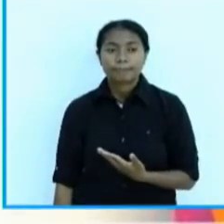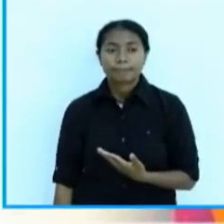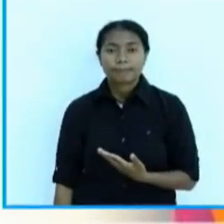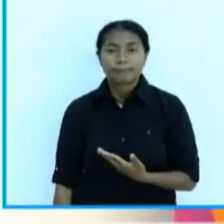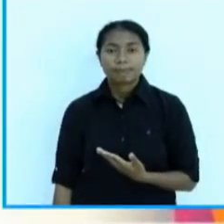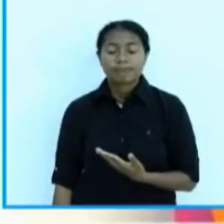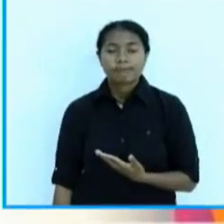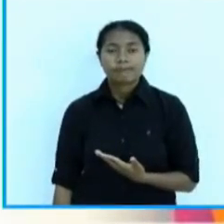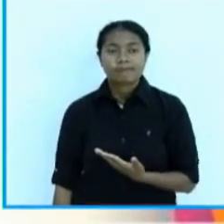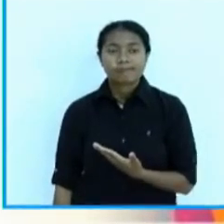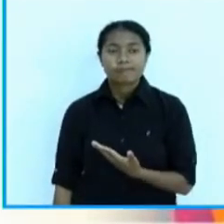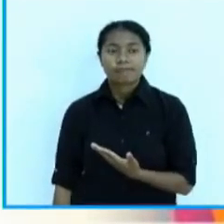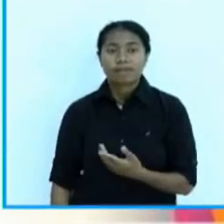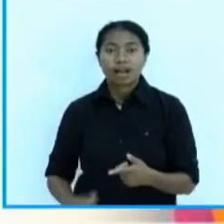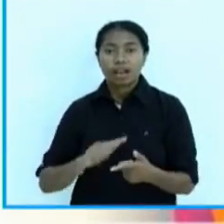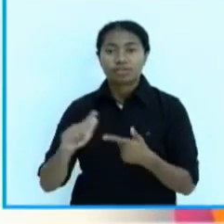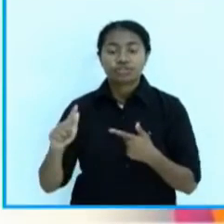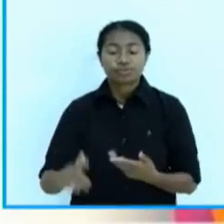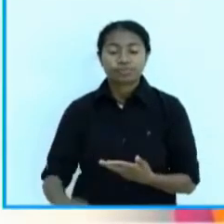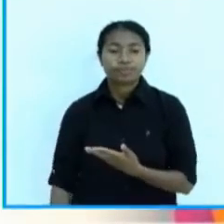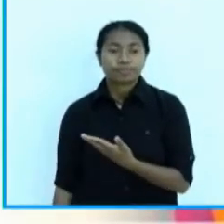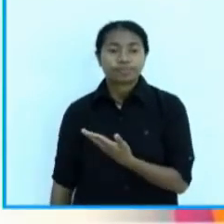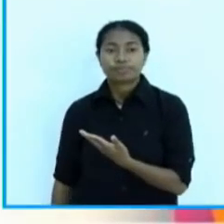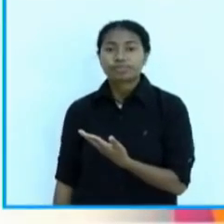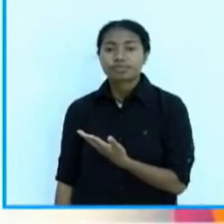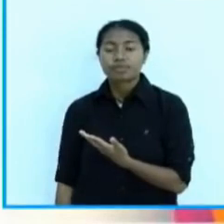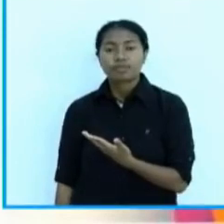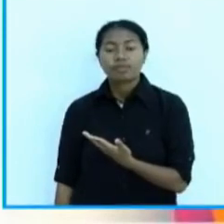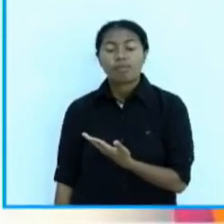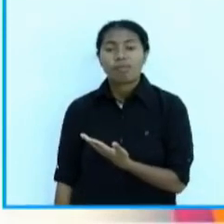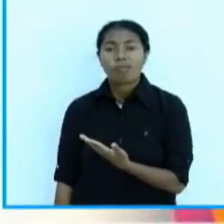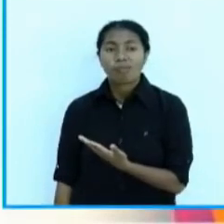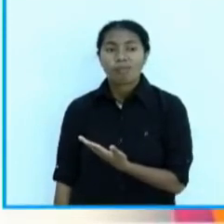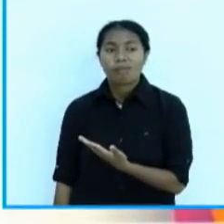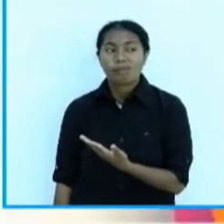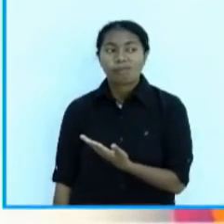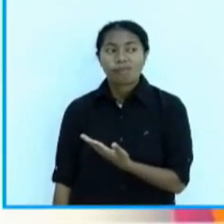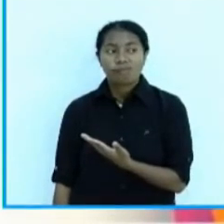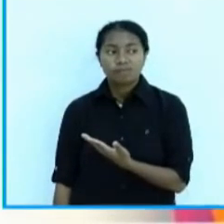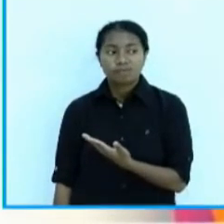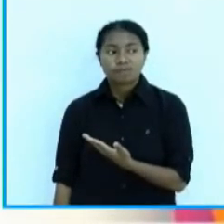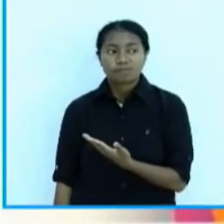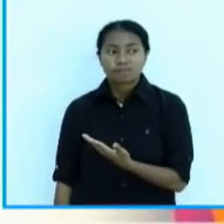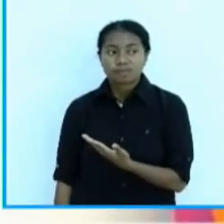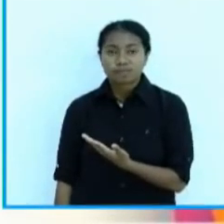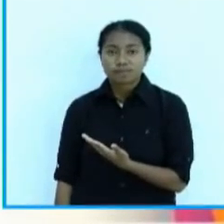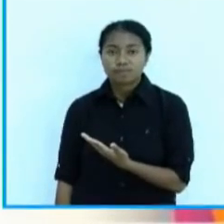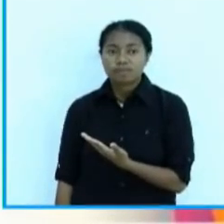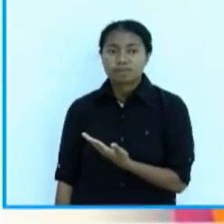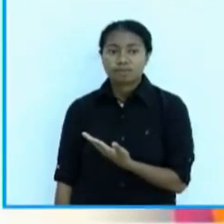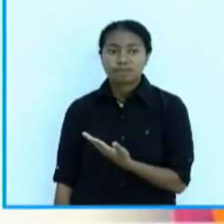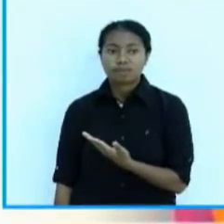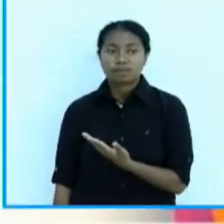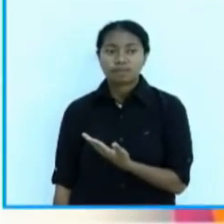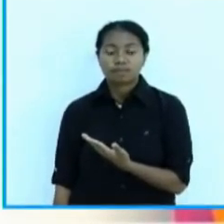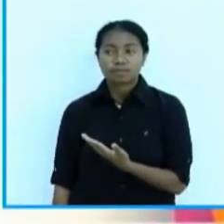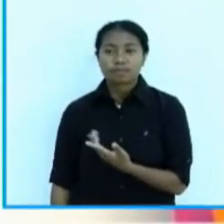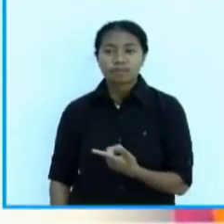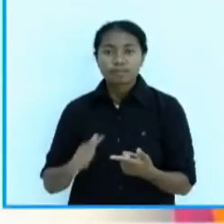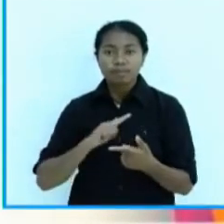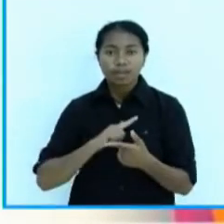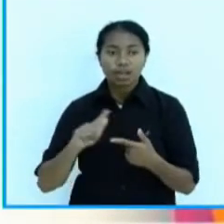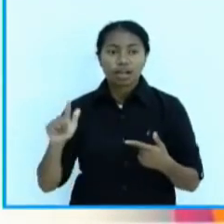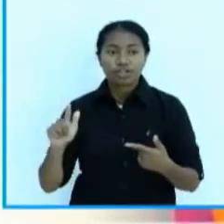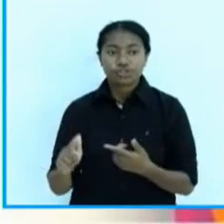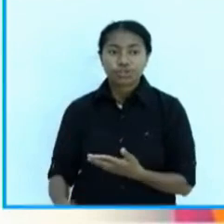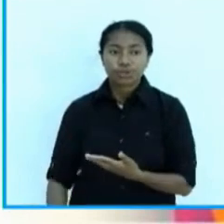adalah benda 13 dialah yang harus kamu akui sebagai yang kudus Mazmur 78 ayat 41